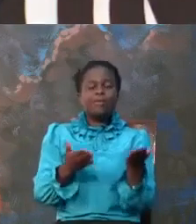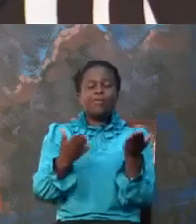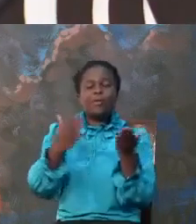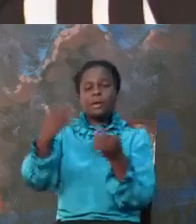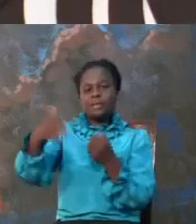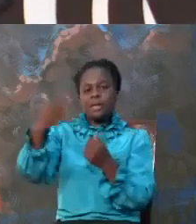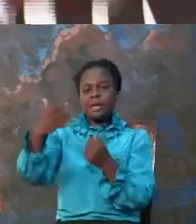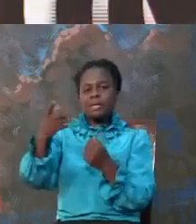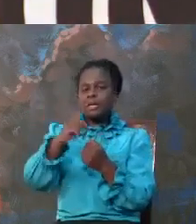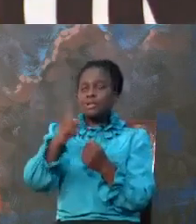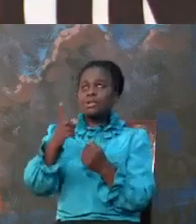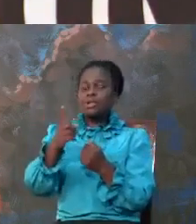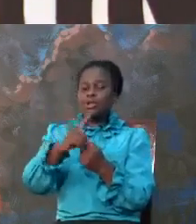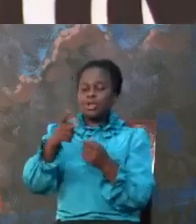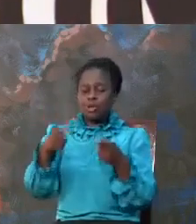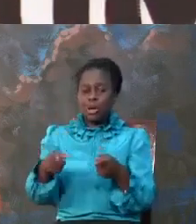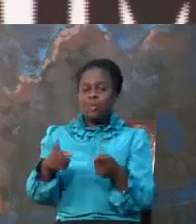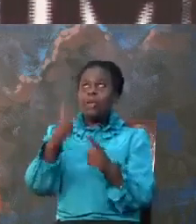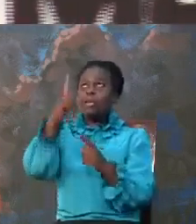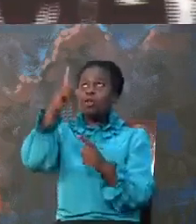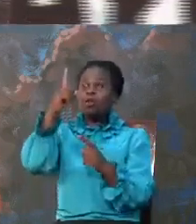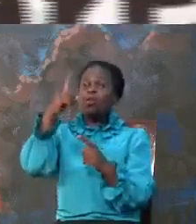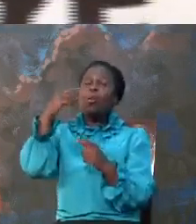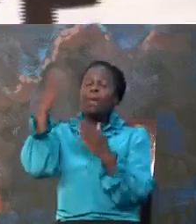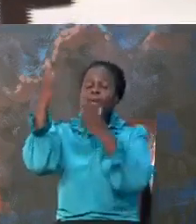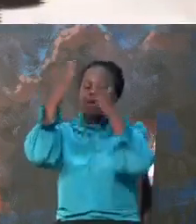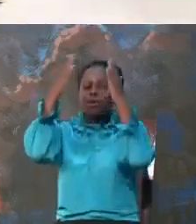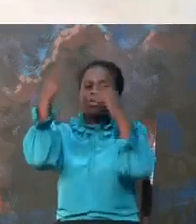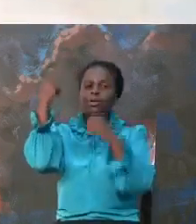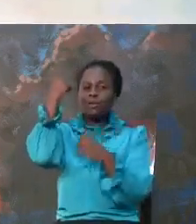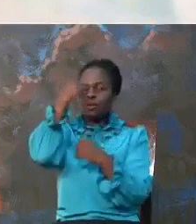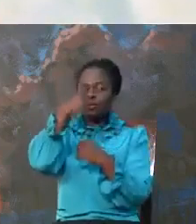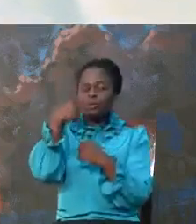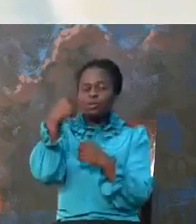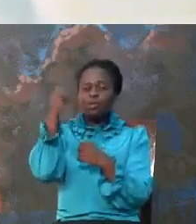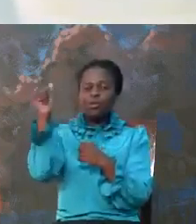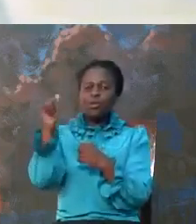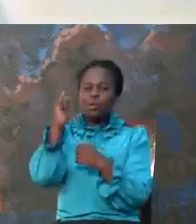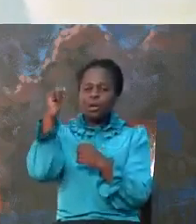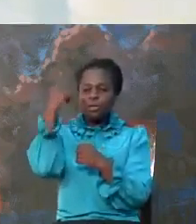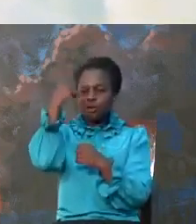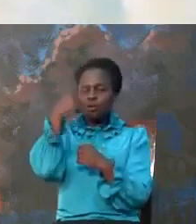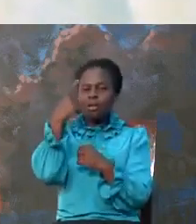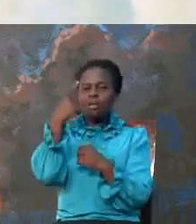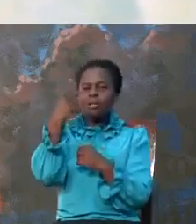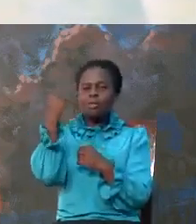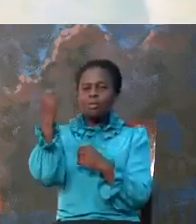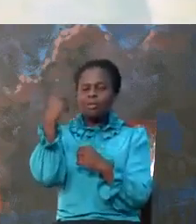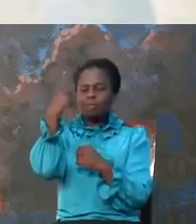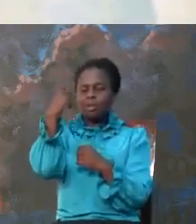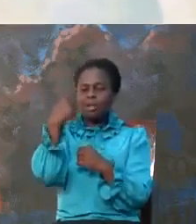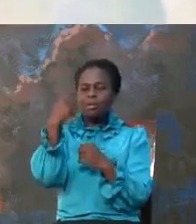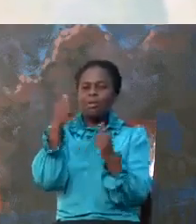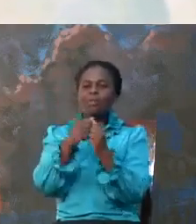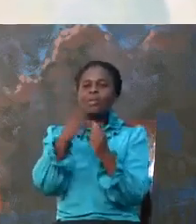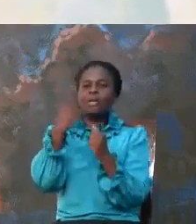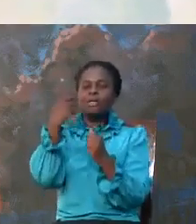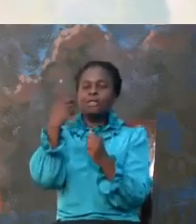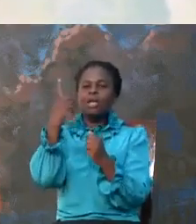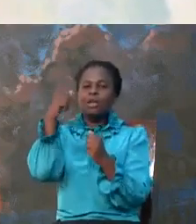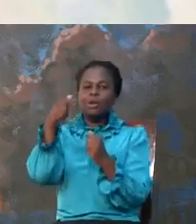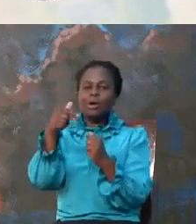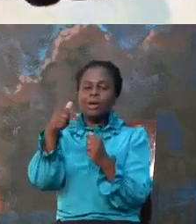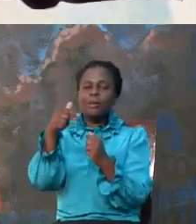juu mbinguni. Kitabu cha Ufunuo wa Yohana sura ya 11 na mstari wa 19, Yohana akiwa Patmo aliona hekalu lako